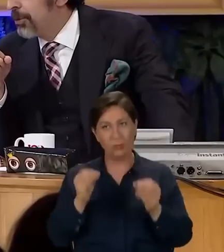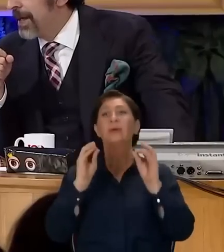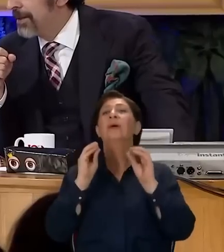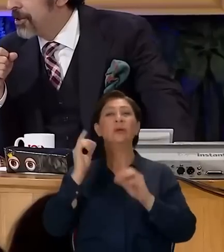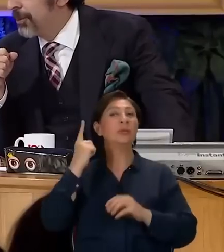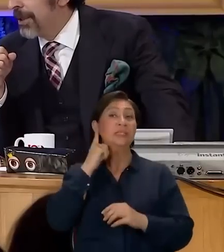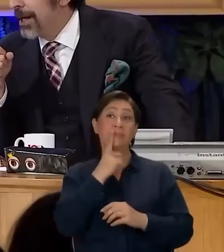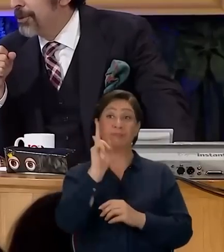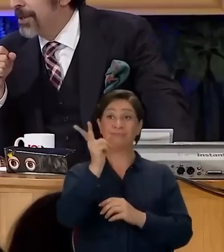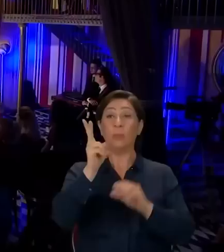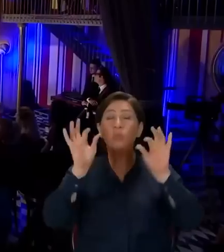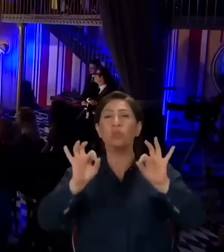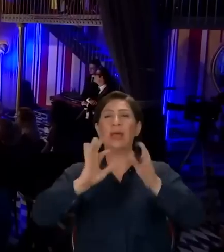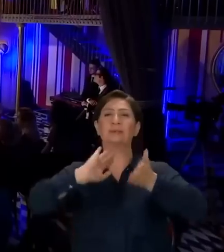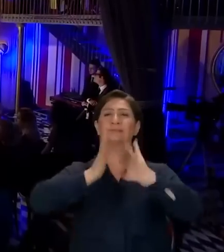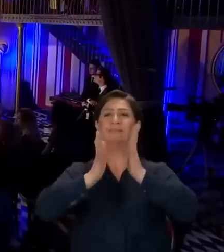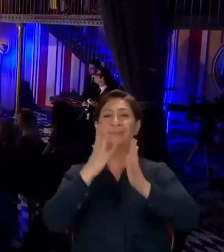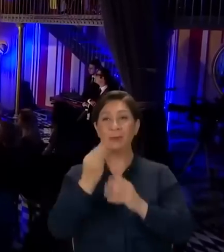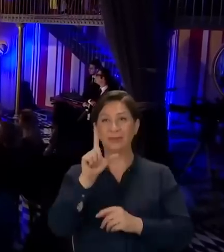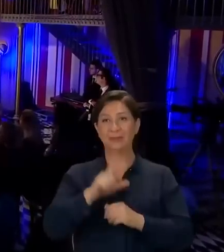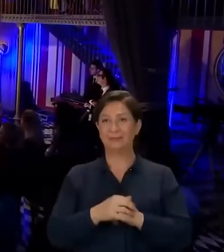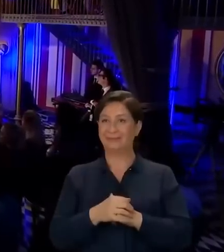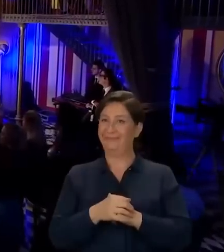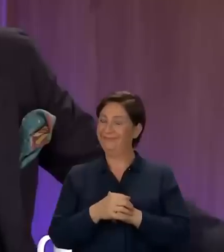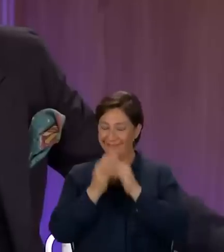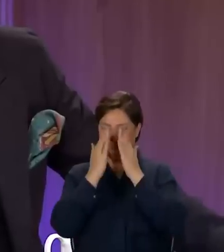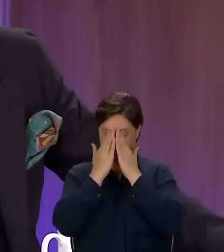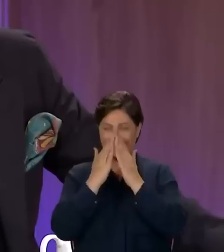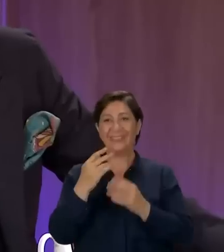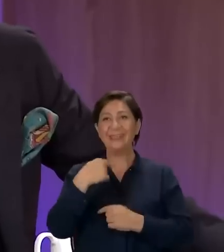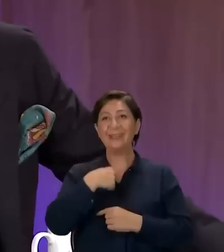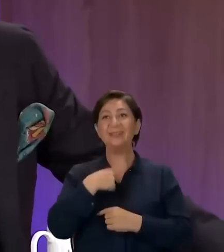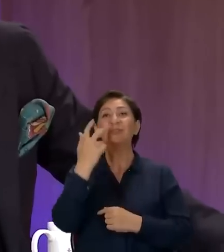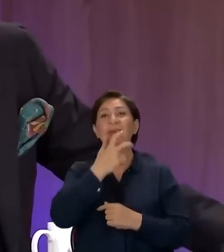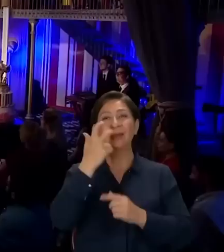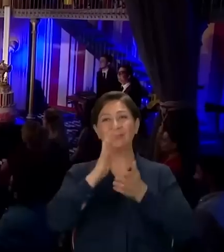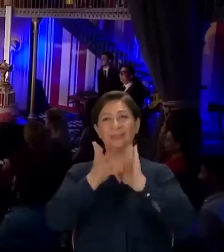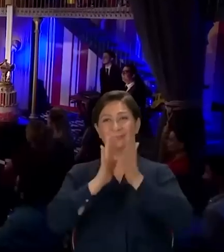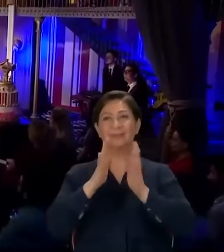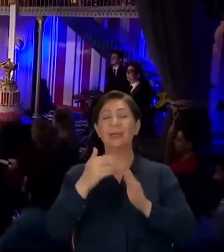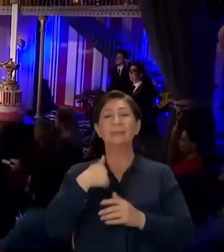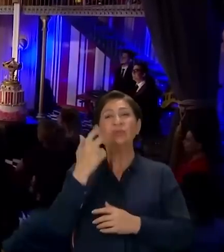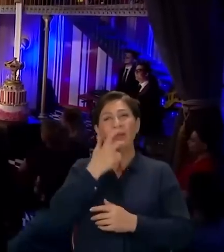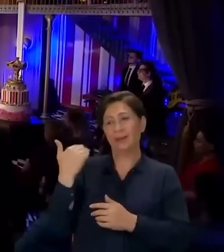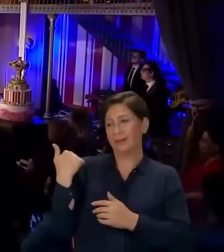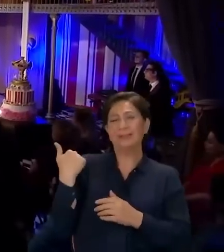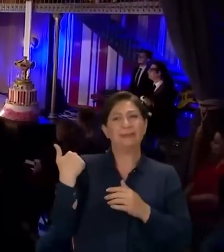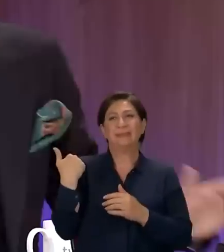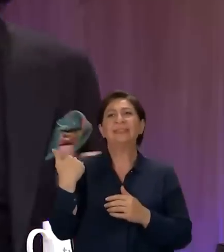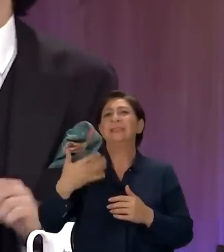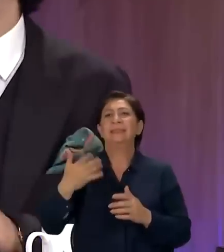ve duymayanlar için mutlaka bu çeviri yapılmalı. Nestoş biliyorsun şarkıları da çeviriyor. Biz ondan şarkıları